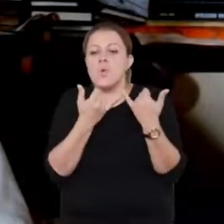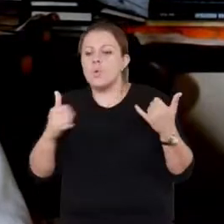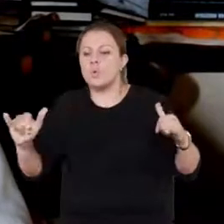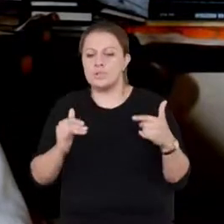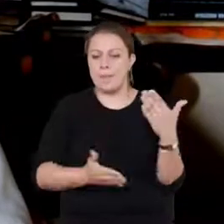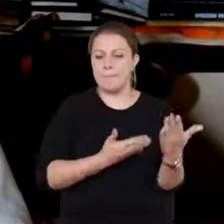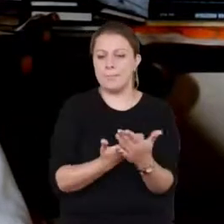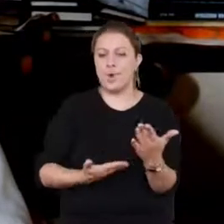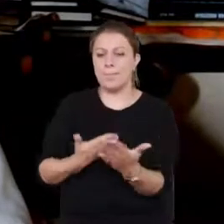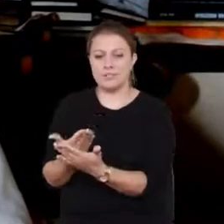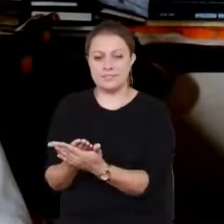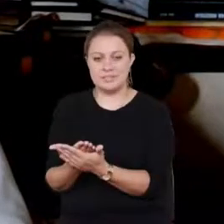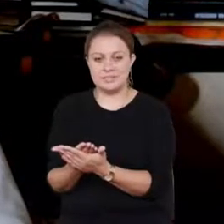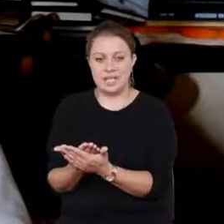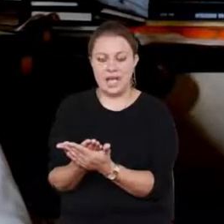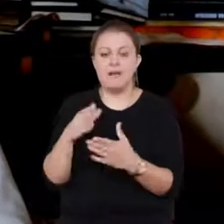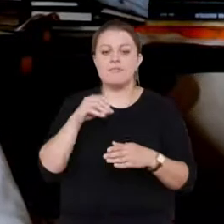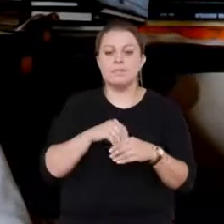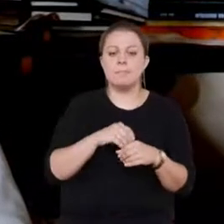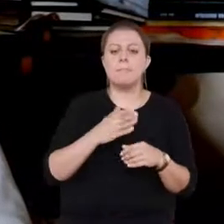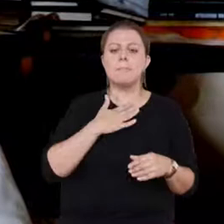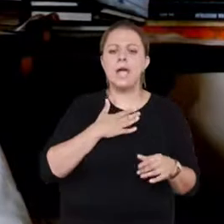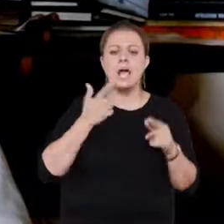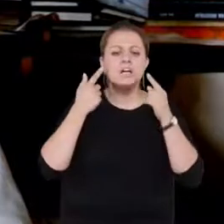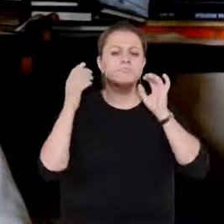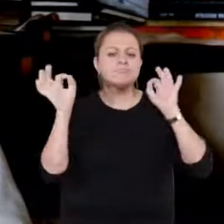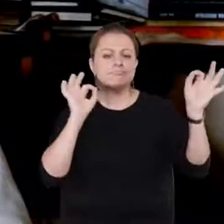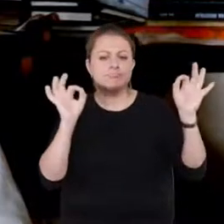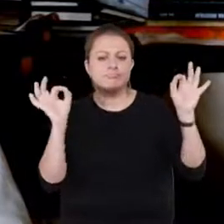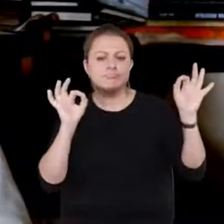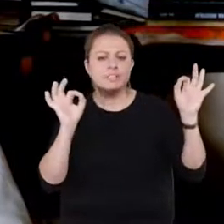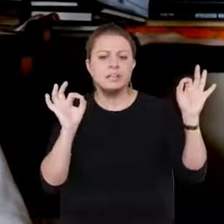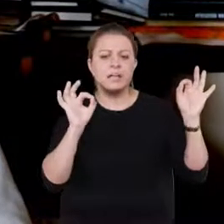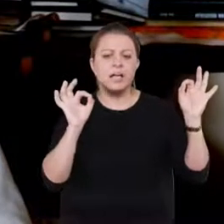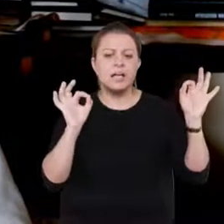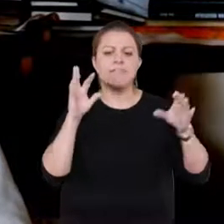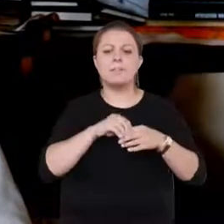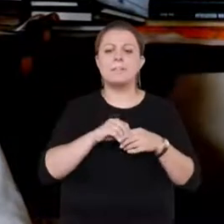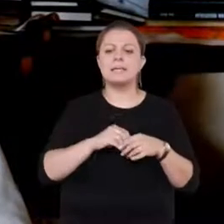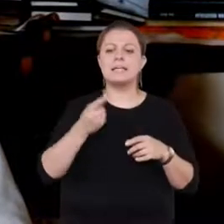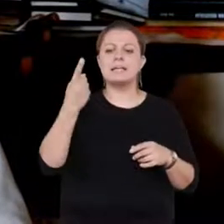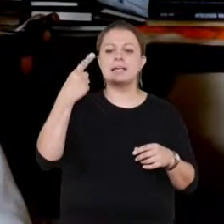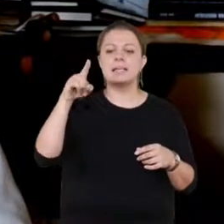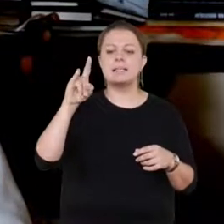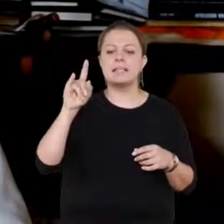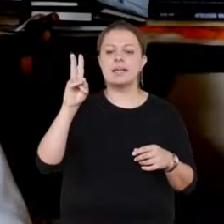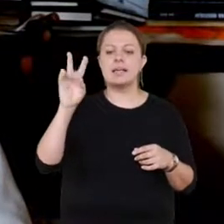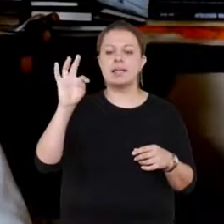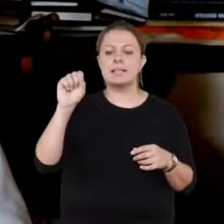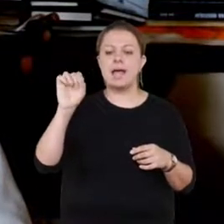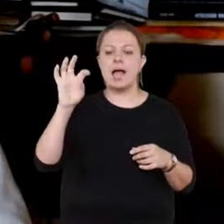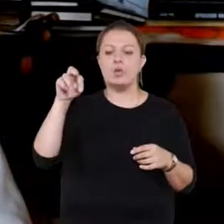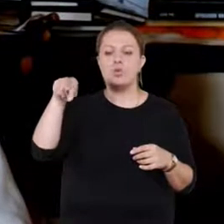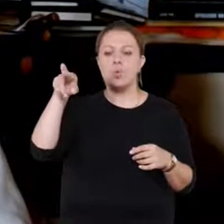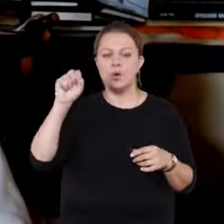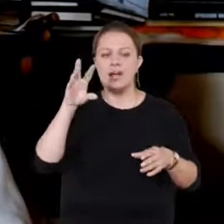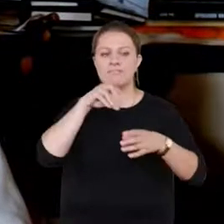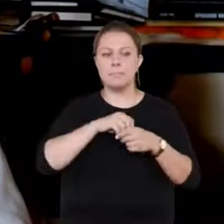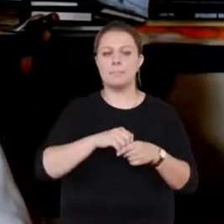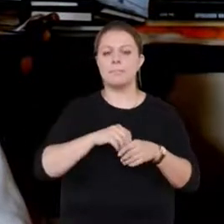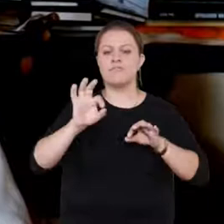proponowanych pojęciach, na przykład pojawia się hasło dyktatury proletariatu w pewnym momencie w programie PPS właśnie